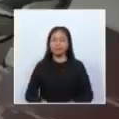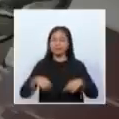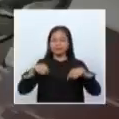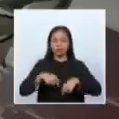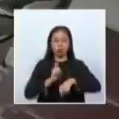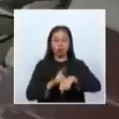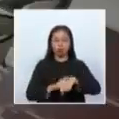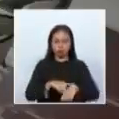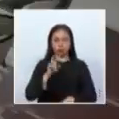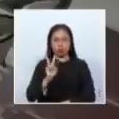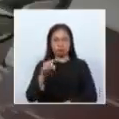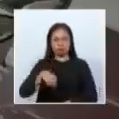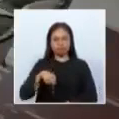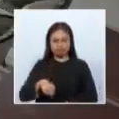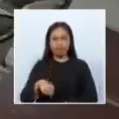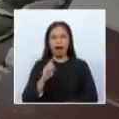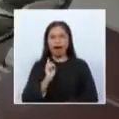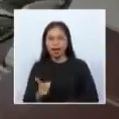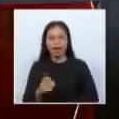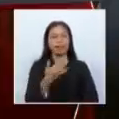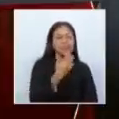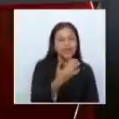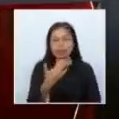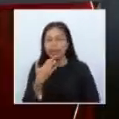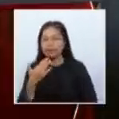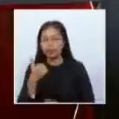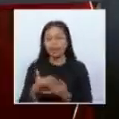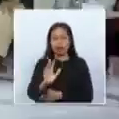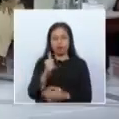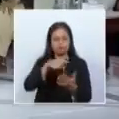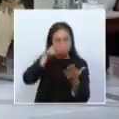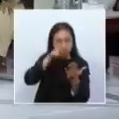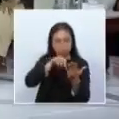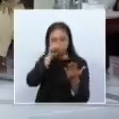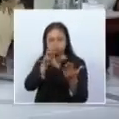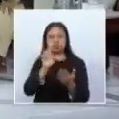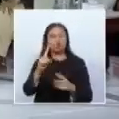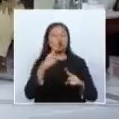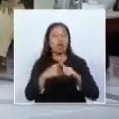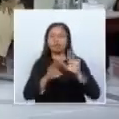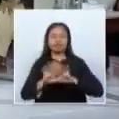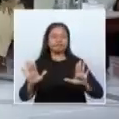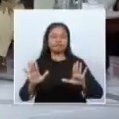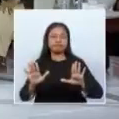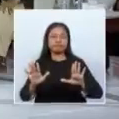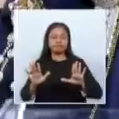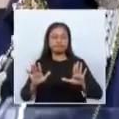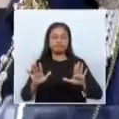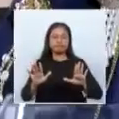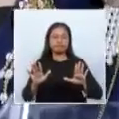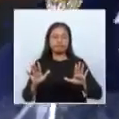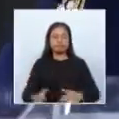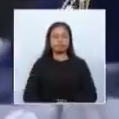itu menakutkan bagi publik. Selain itu yang kedua, Pak Prabowo juga seringkali tidak dengan